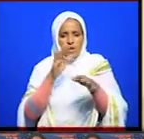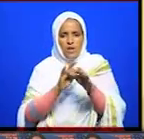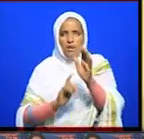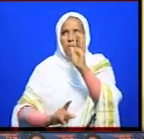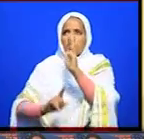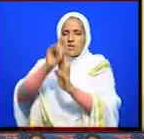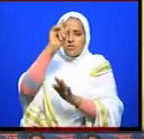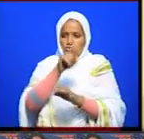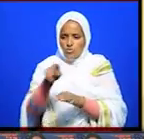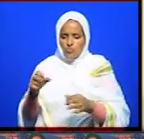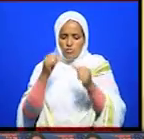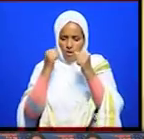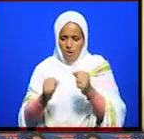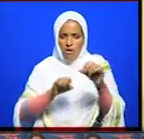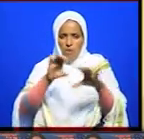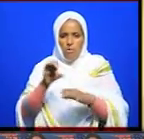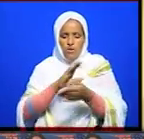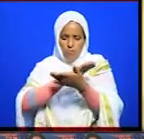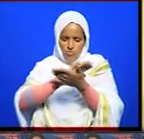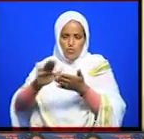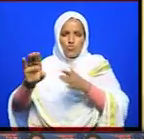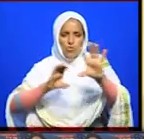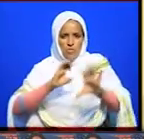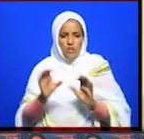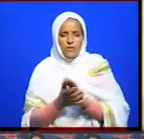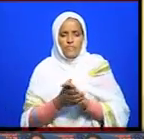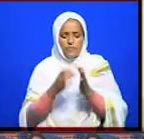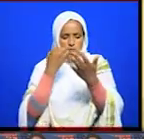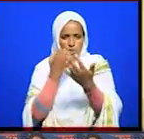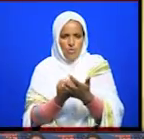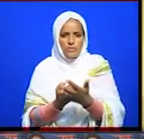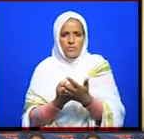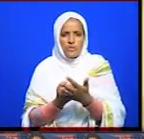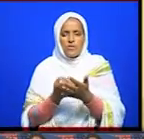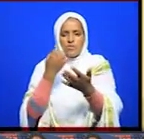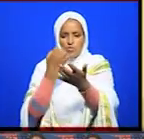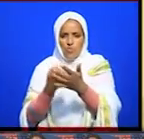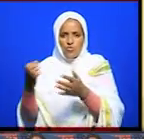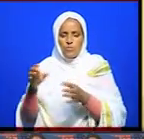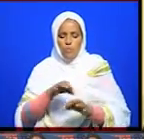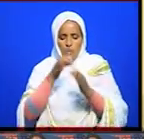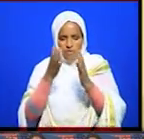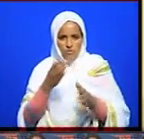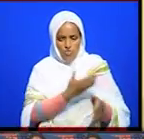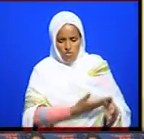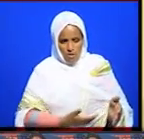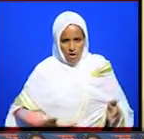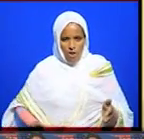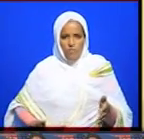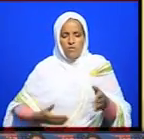በሁሉም ነገር ማበልጸግ እሷን ማብርተት ማጽዳት ባስተሳሰቧም የጸዳጅ በኢኮኖሚም የኢኮኖና